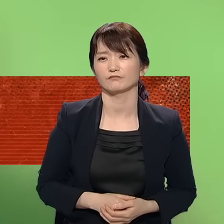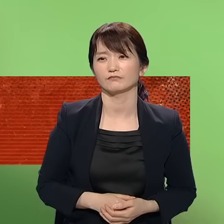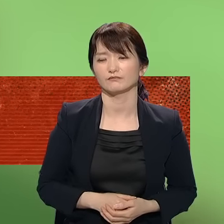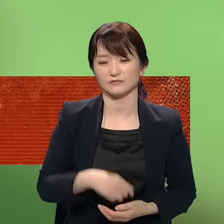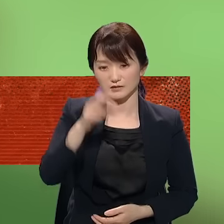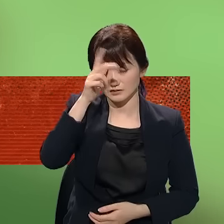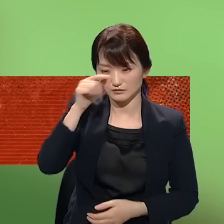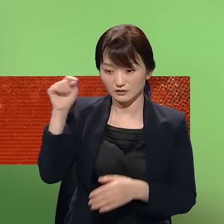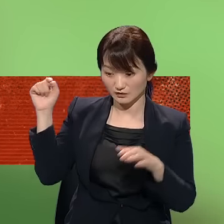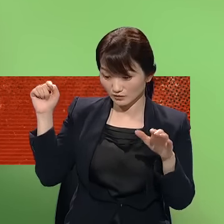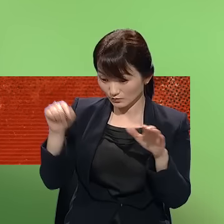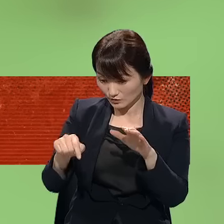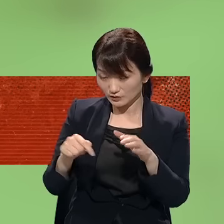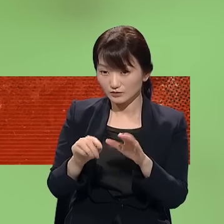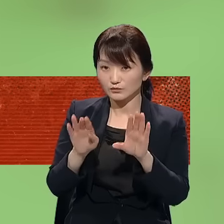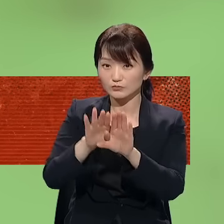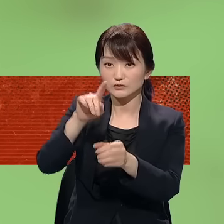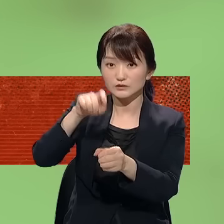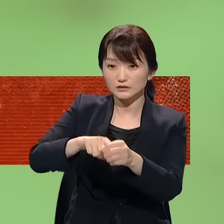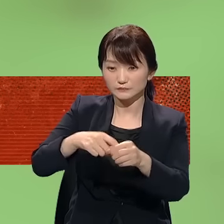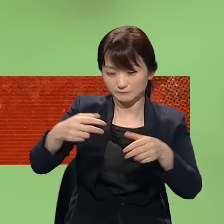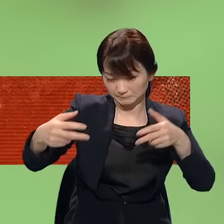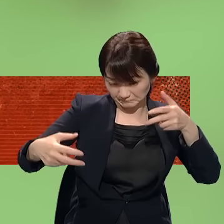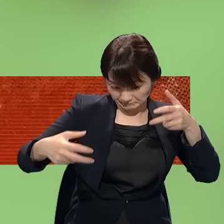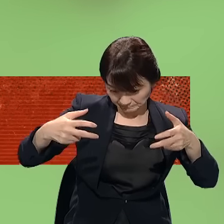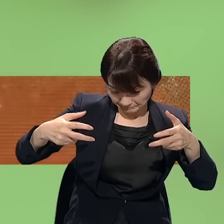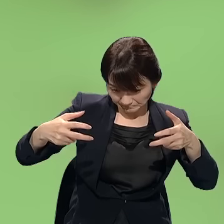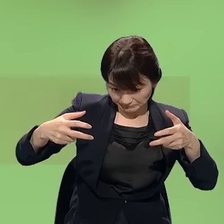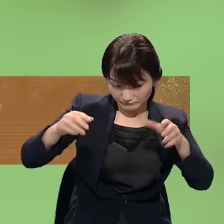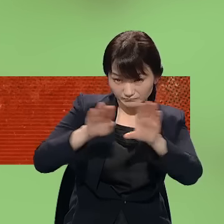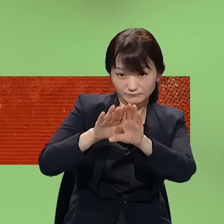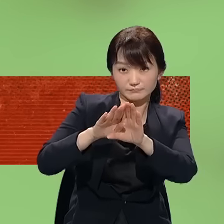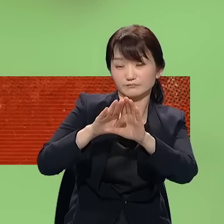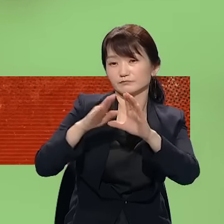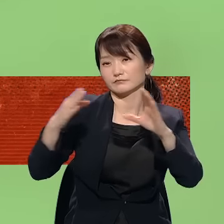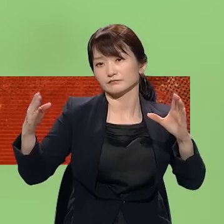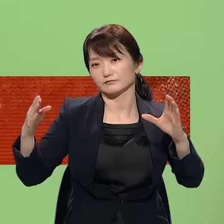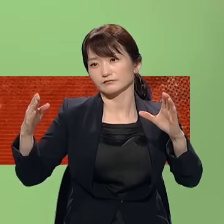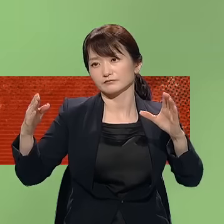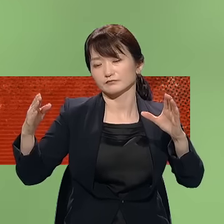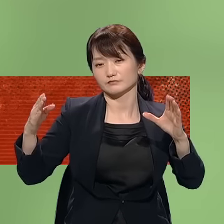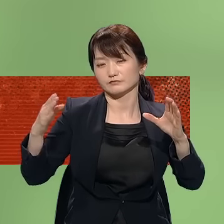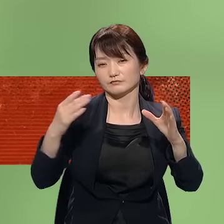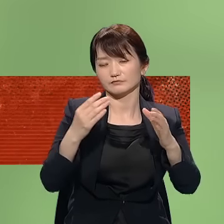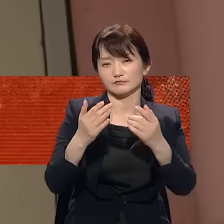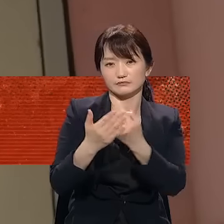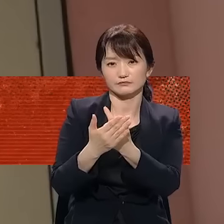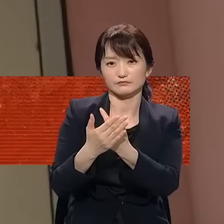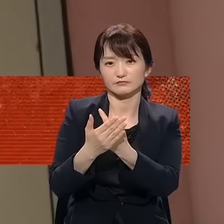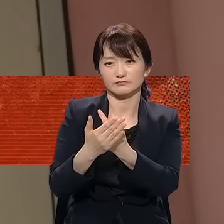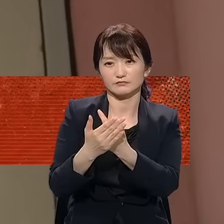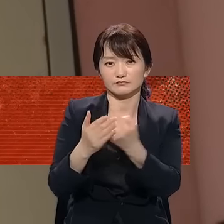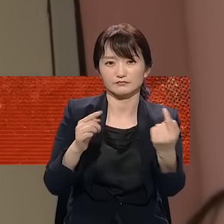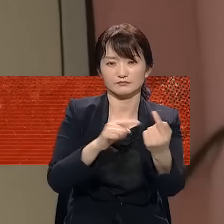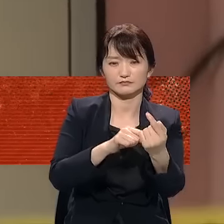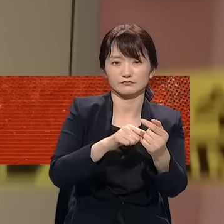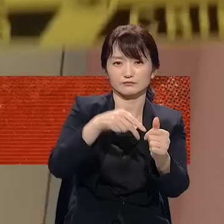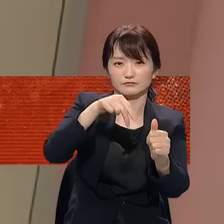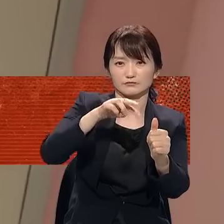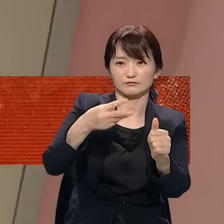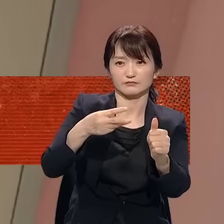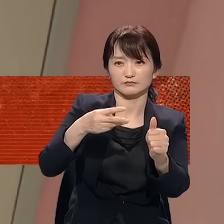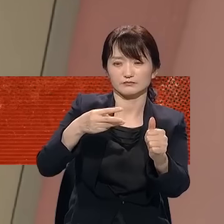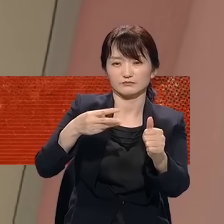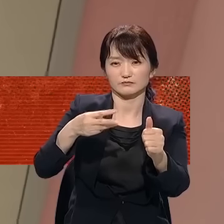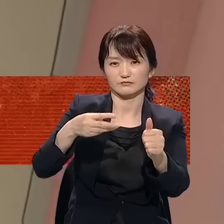경찰에 출동을 했는데 문을 장고 대치를 하다가 문을 열고 나오는이 학생 아 대학생 아 대학생이 아니죠 설씨 테이저건을